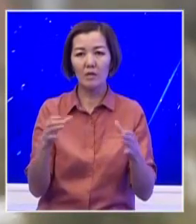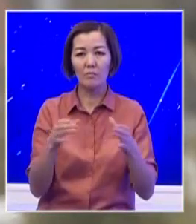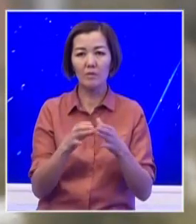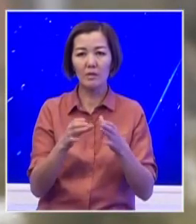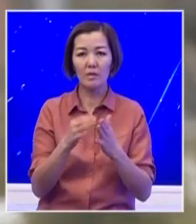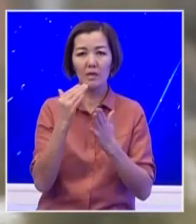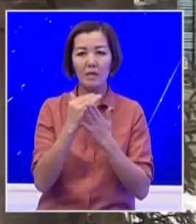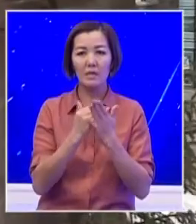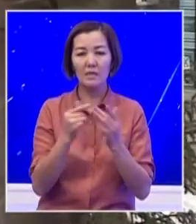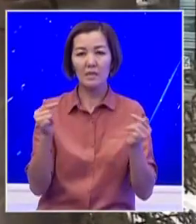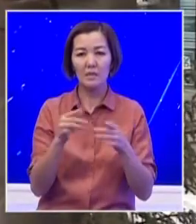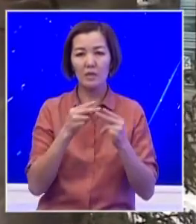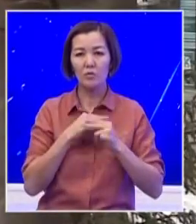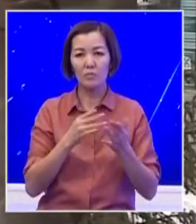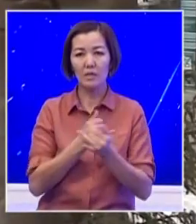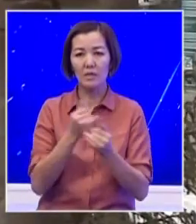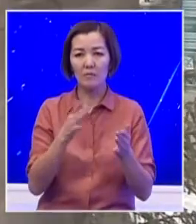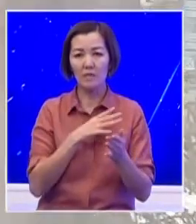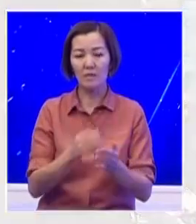сай жұмыс істеп жатыр.